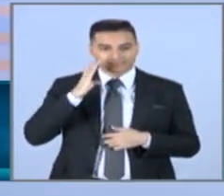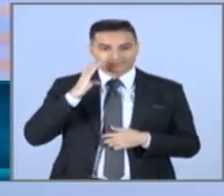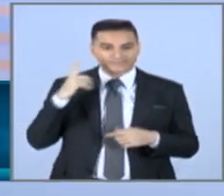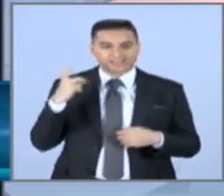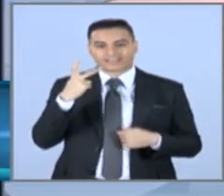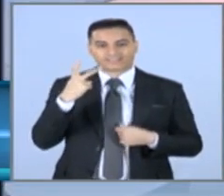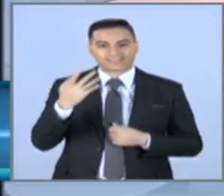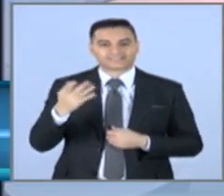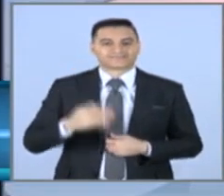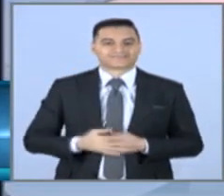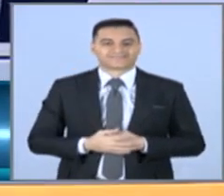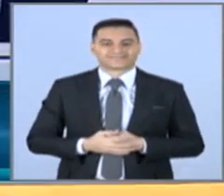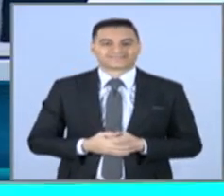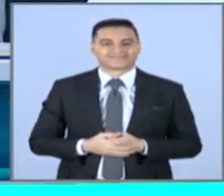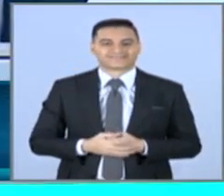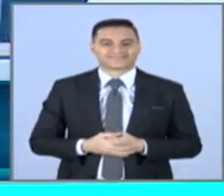الهدف الثاني،